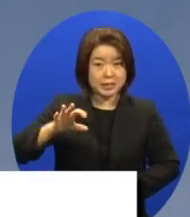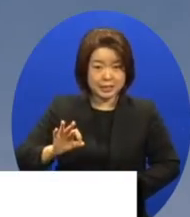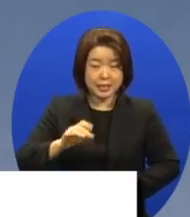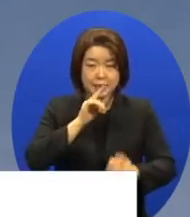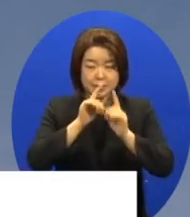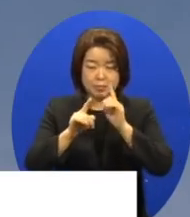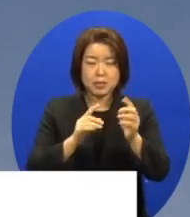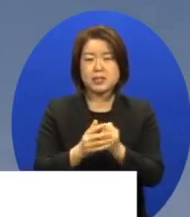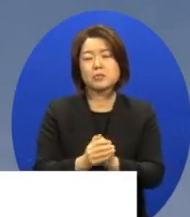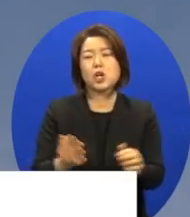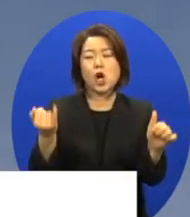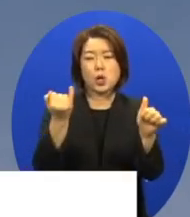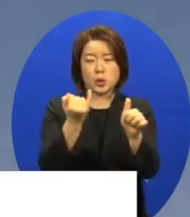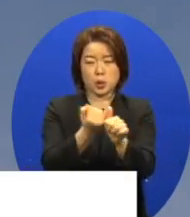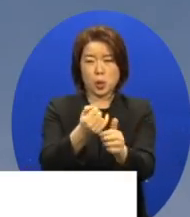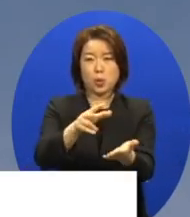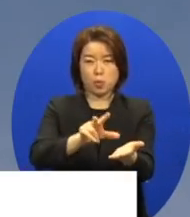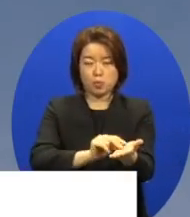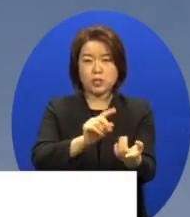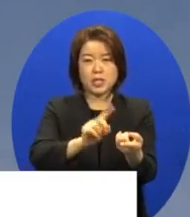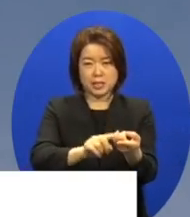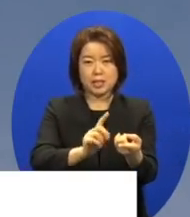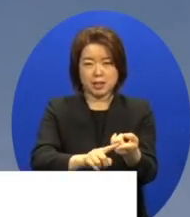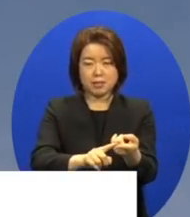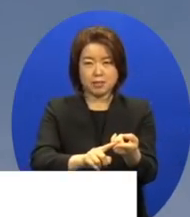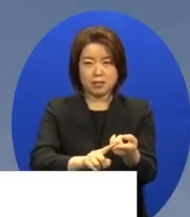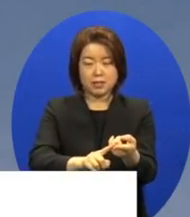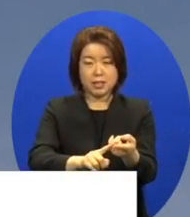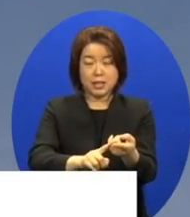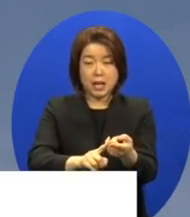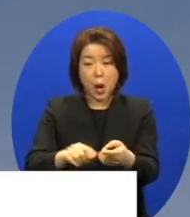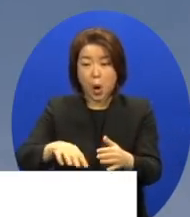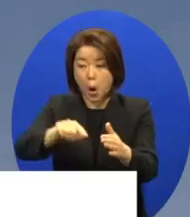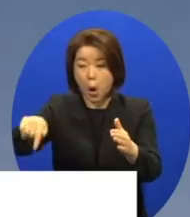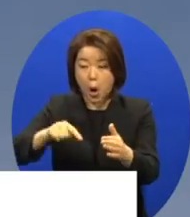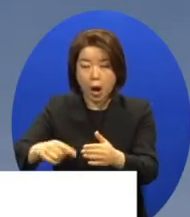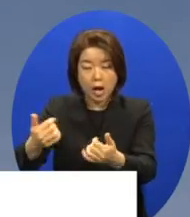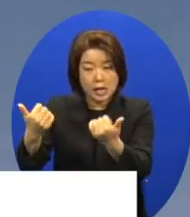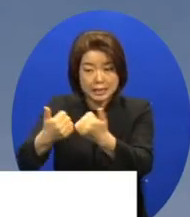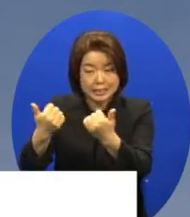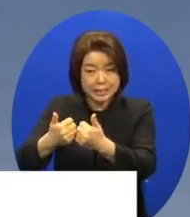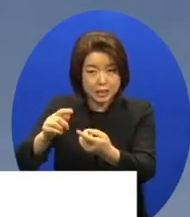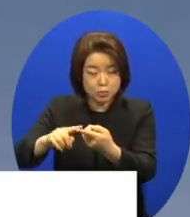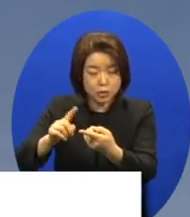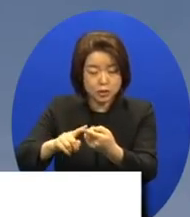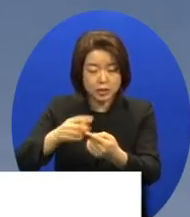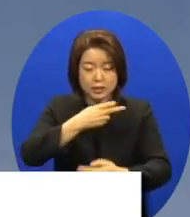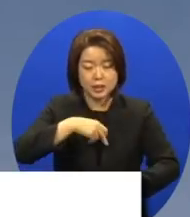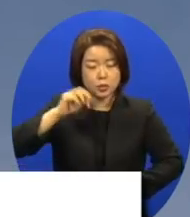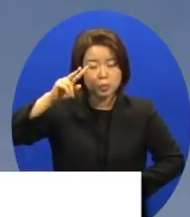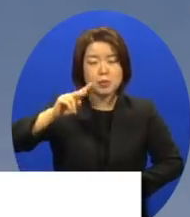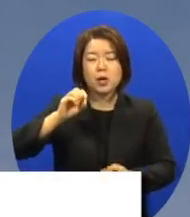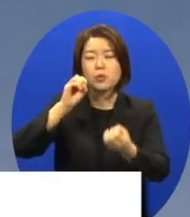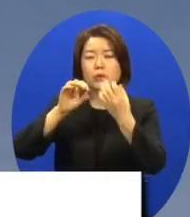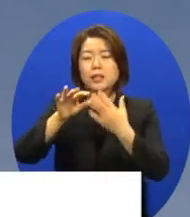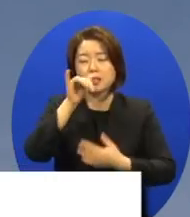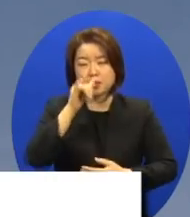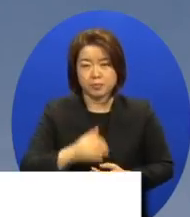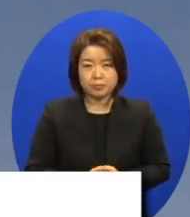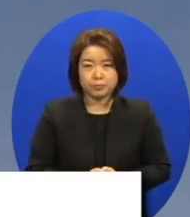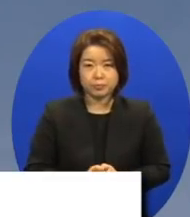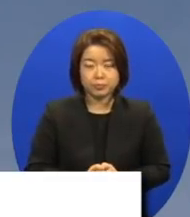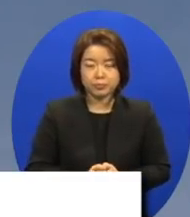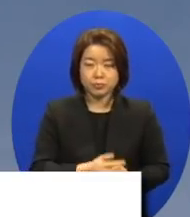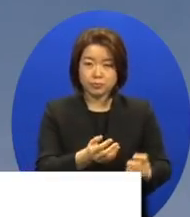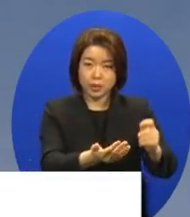관련된 고린도 교인들의 질문에 대한 사도 바울의 대답입니다 그런데 이 고린도전서 7장